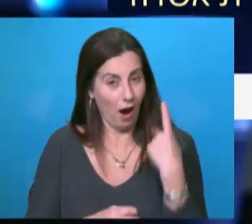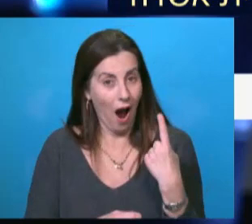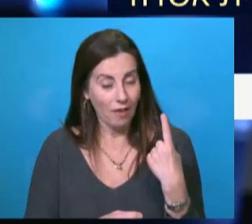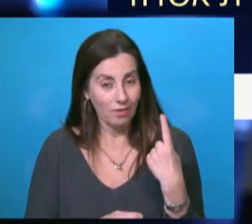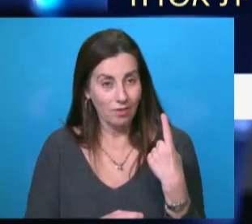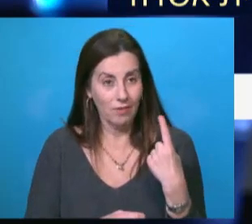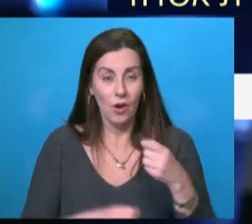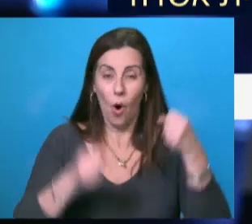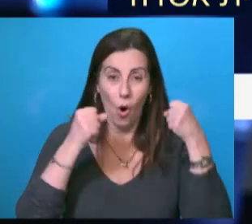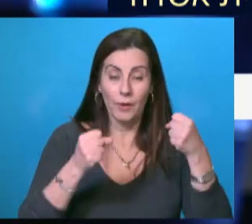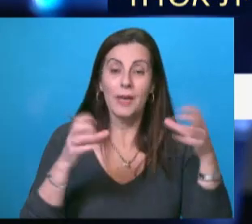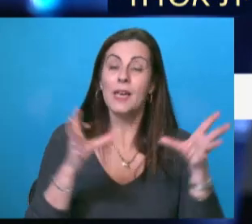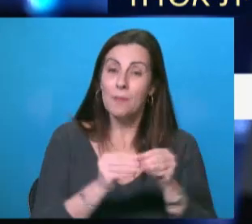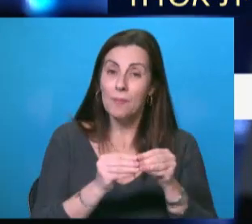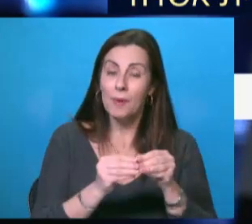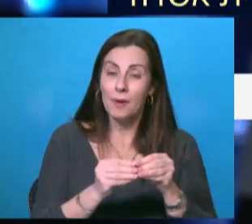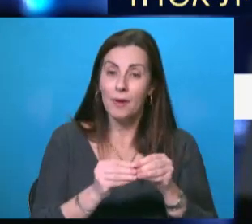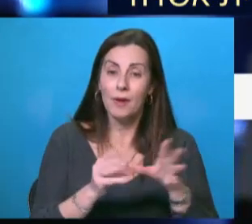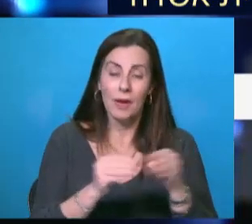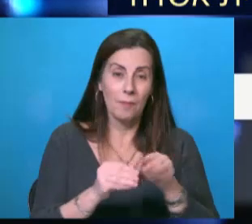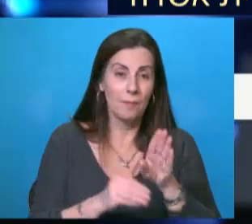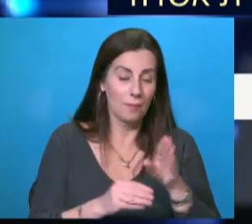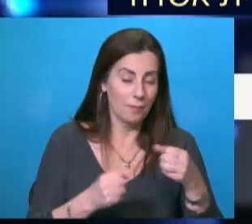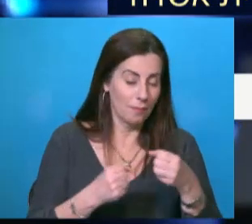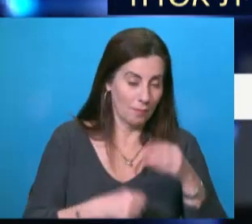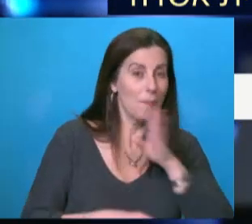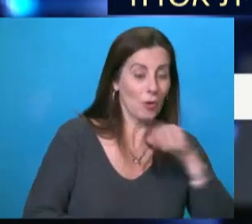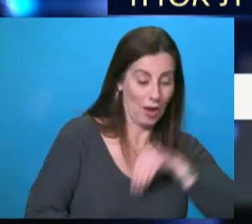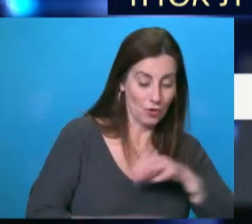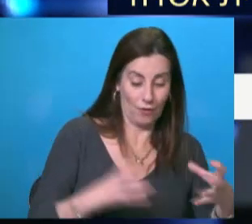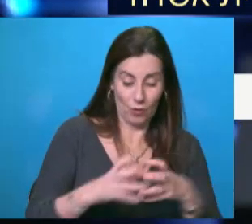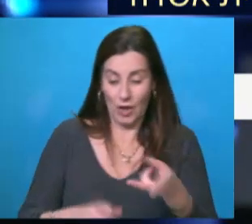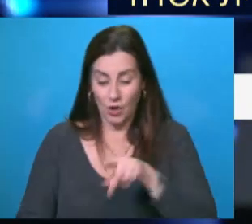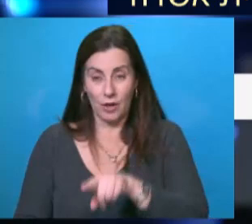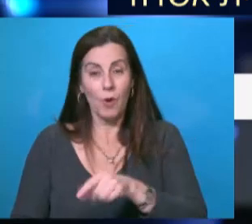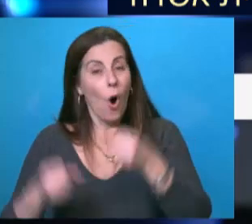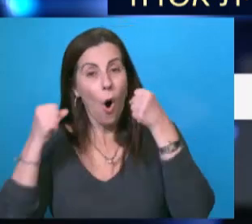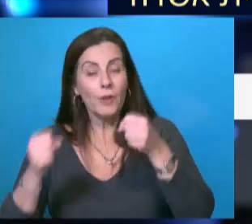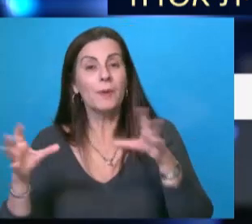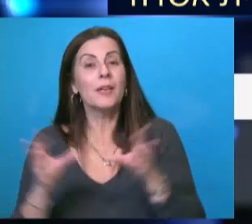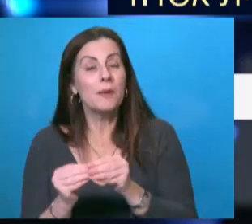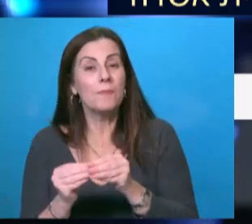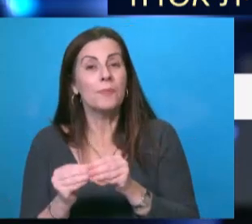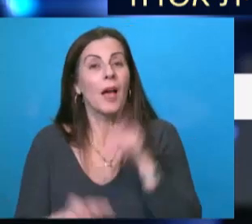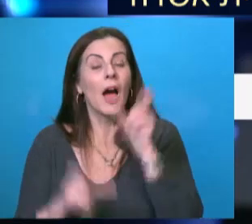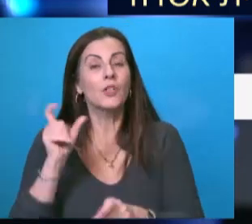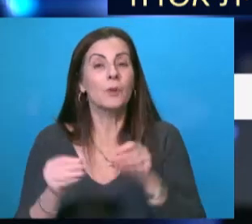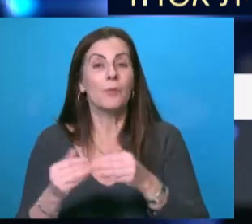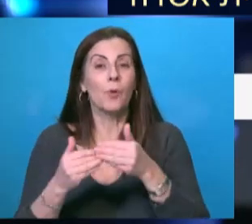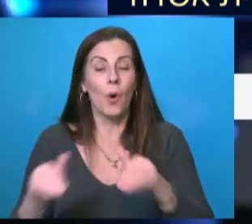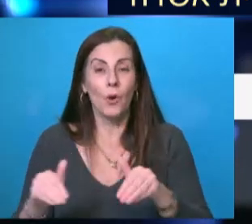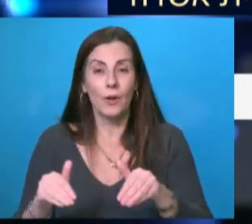אוהדים יחד עם מתמודדי נפש, והשנייה אוהדים יחד עם אנשים עם מוגבלות שכלית